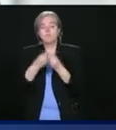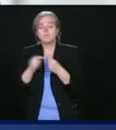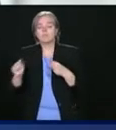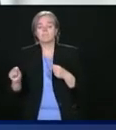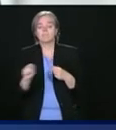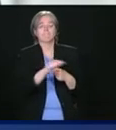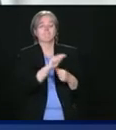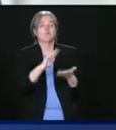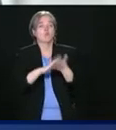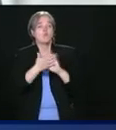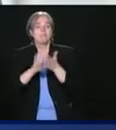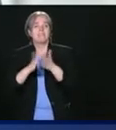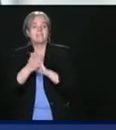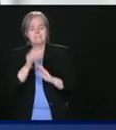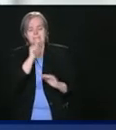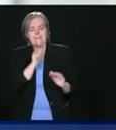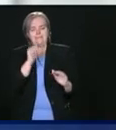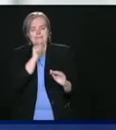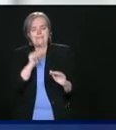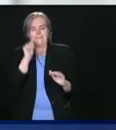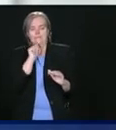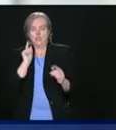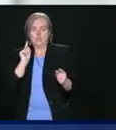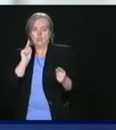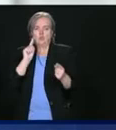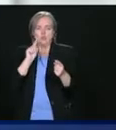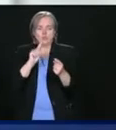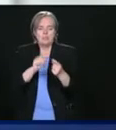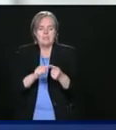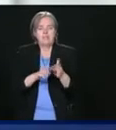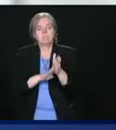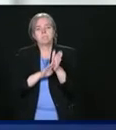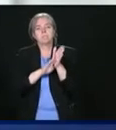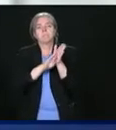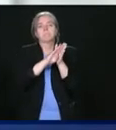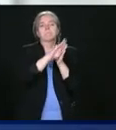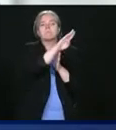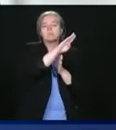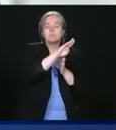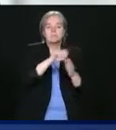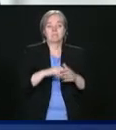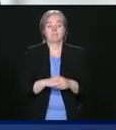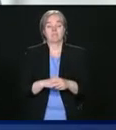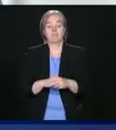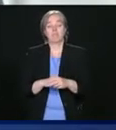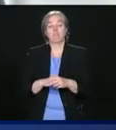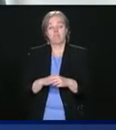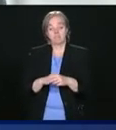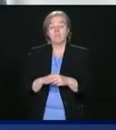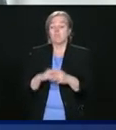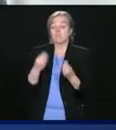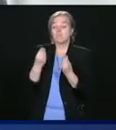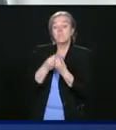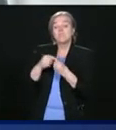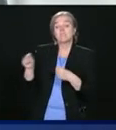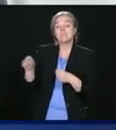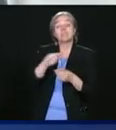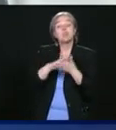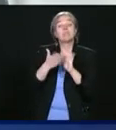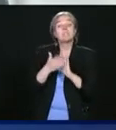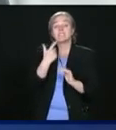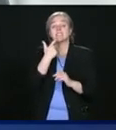jusqu'à ce que la situation s'améliore, y compris beaucoup d'entreprises dirigées par des femmes autochtones.